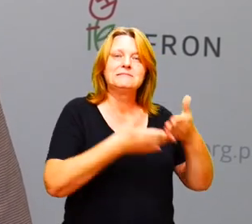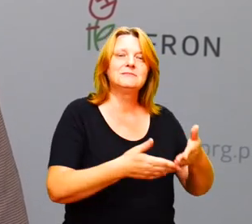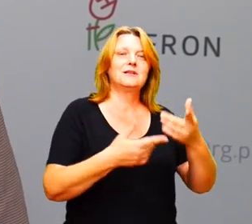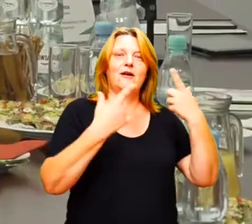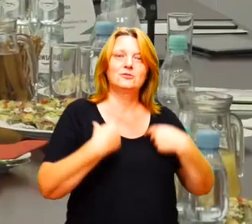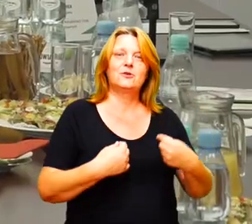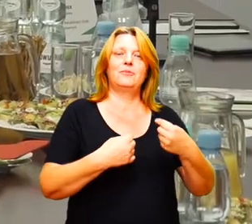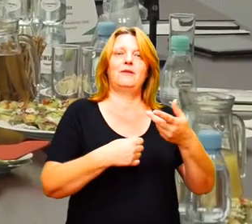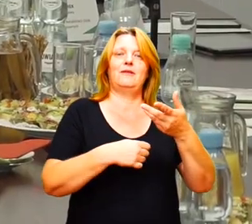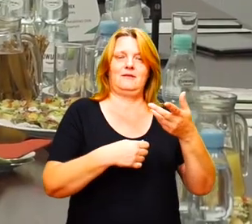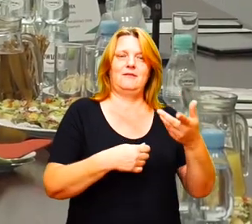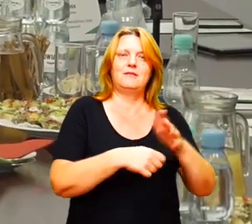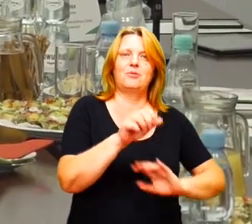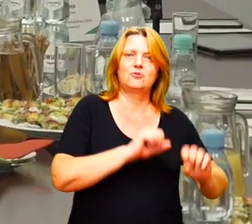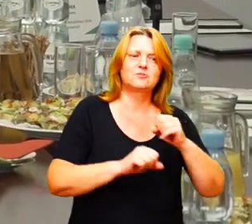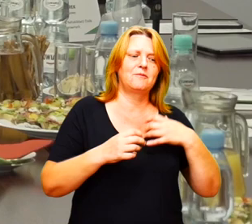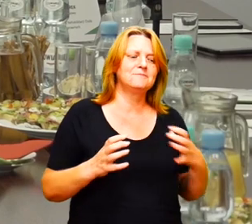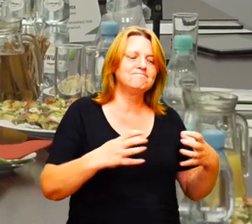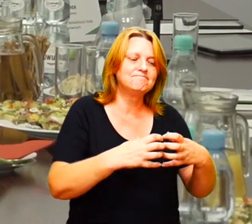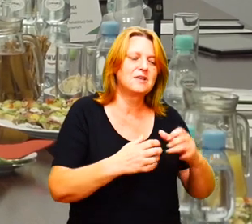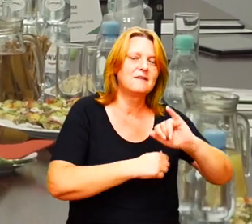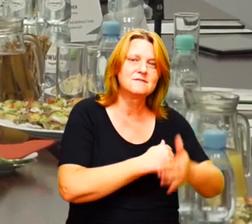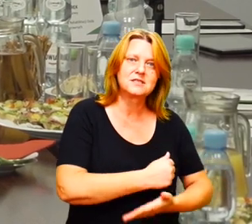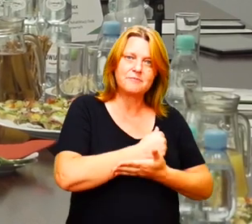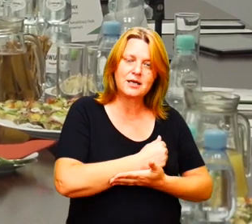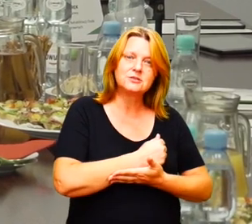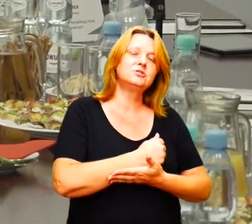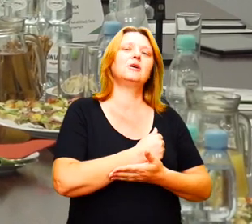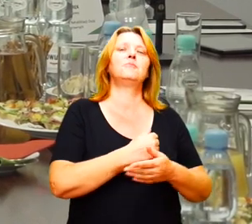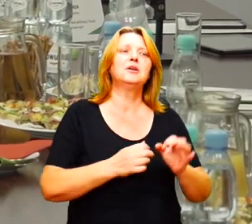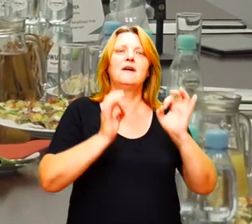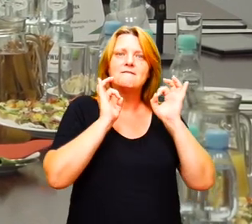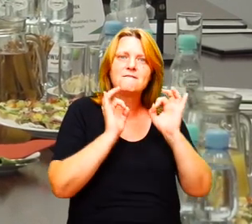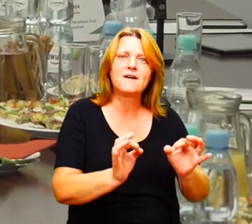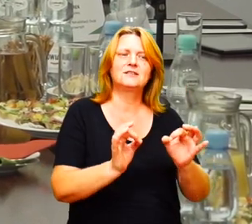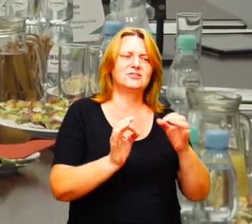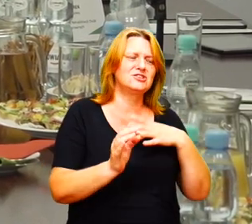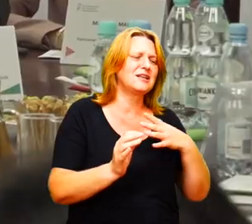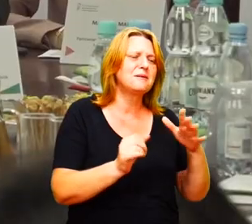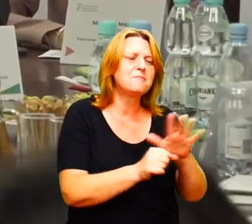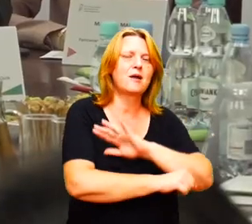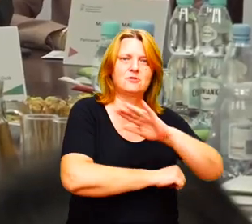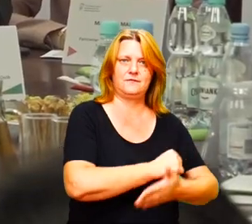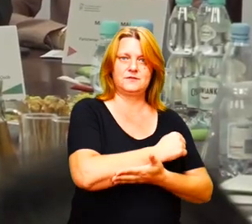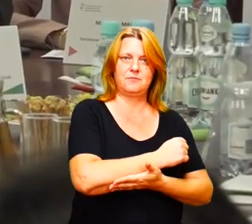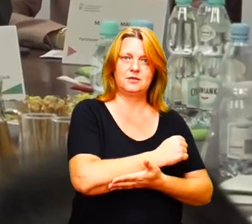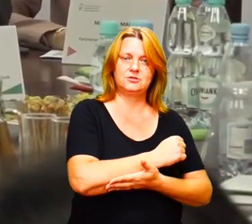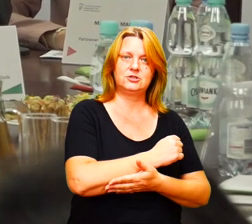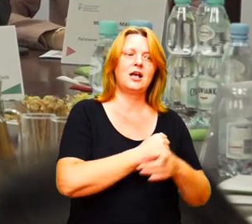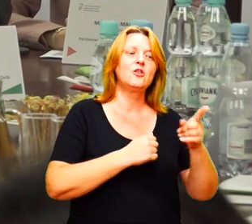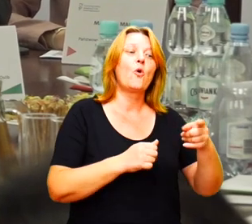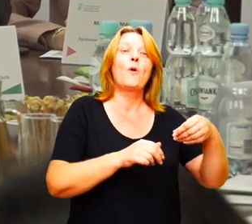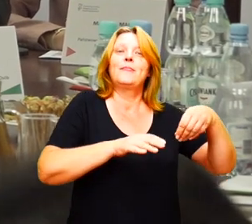inwestycja w to, aby osoby mogły być objęte wsparciem i rzeczywiście takie